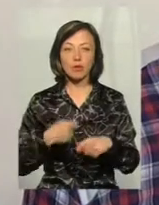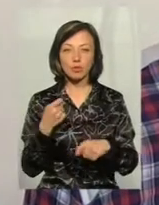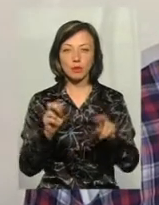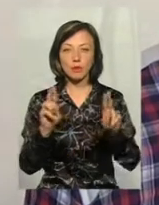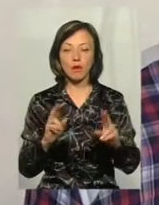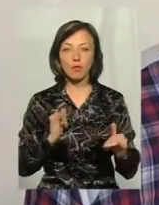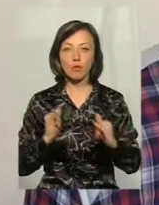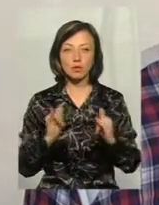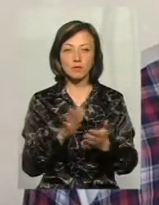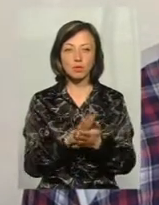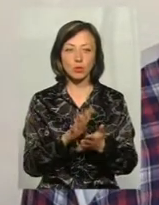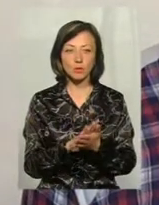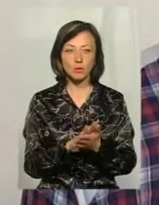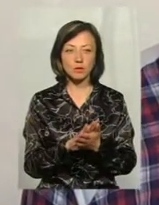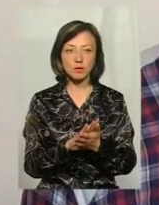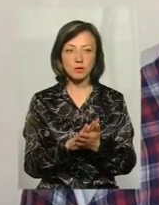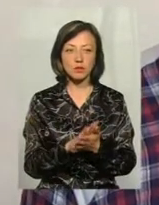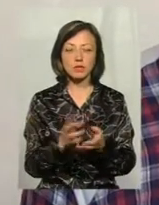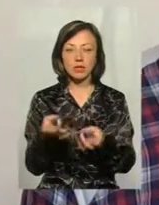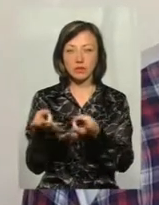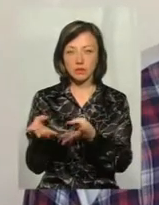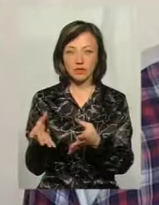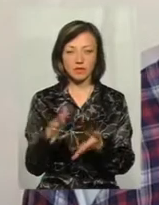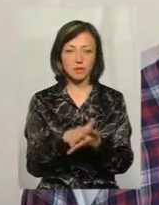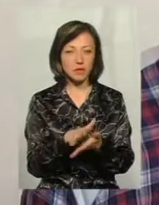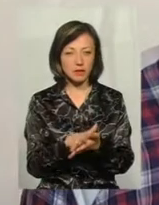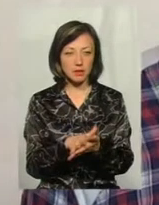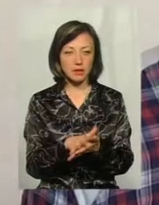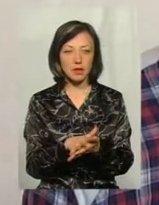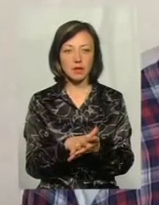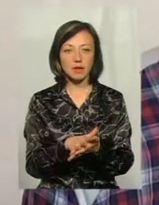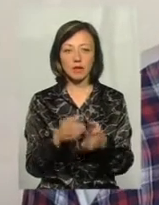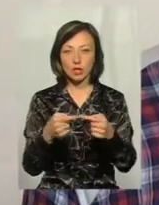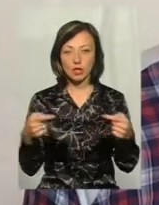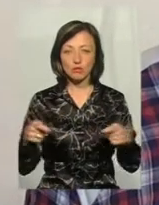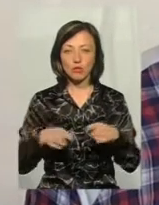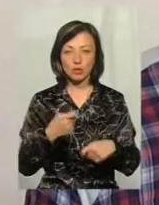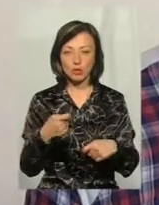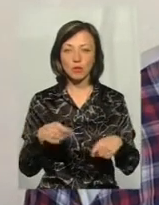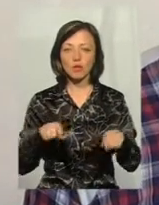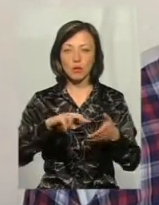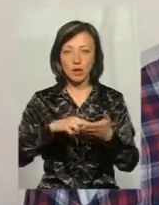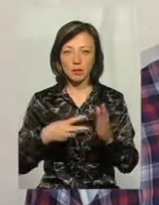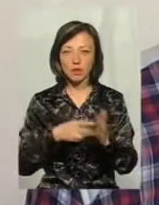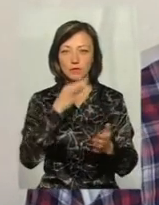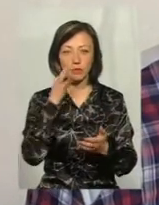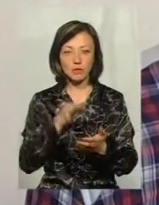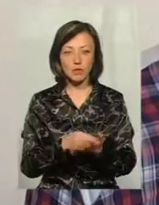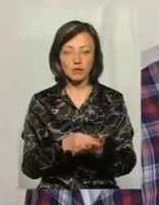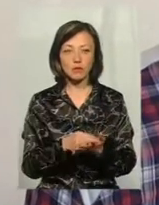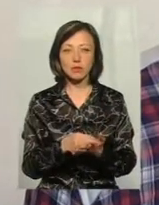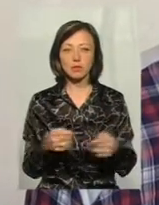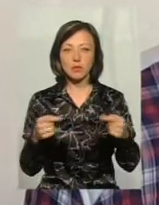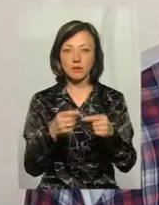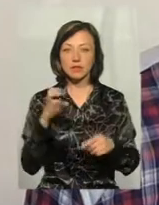правил поводження з відходами, саме за залишення побутових відходів і інші порушення, такі передбачено відповідальність відповідно до